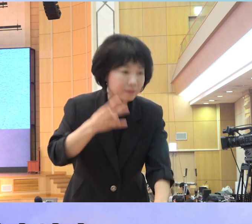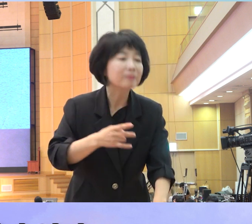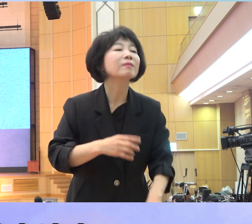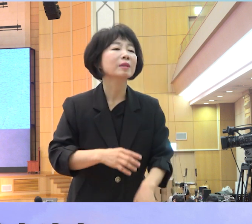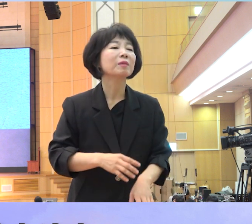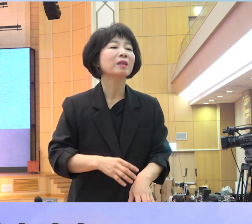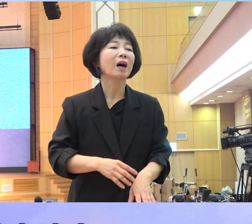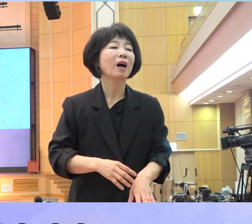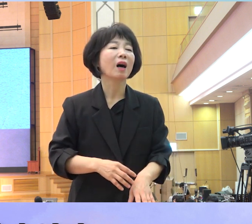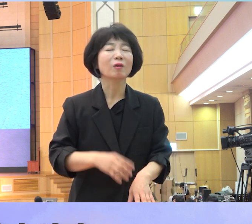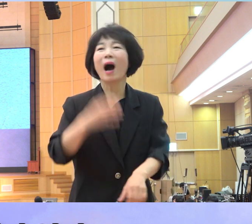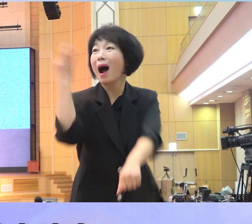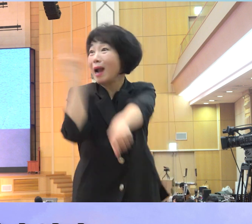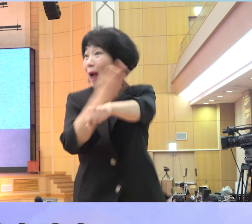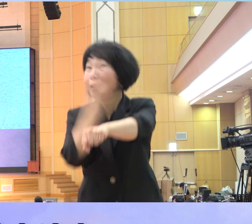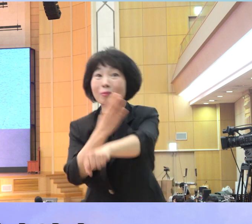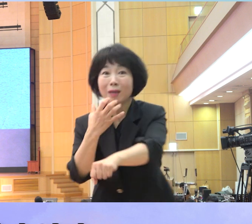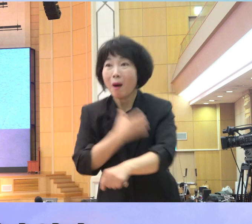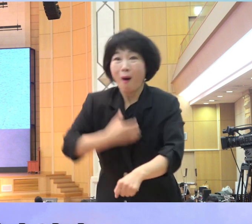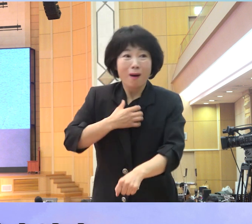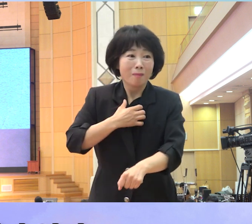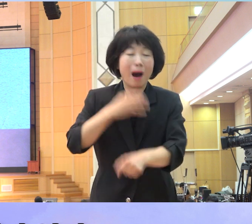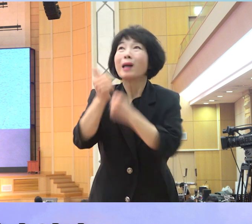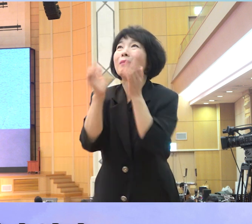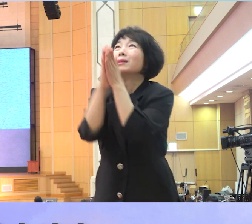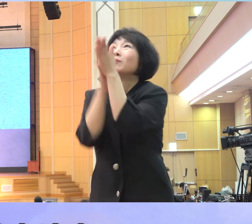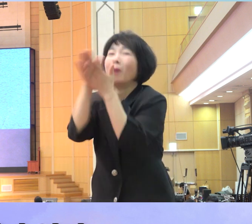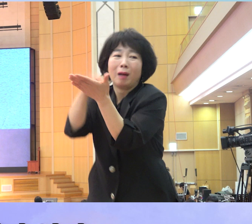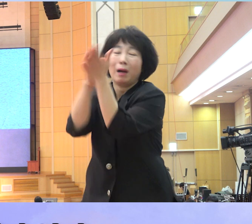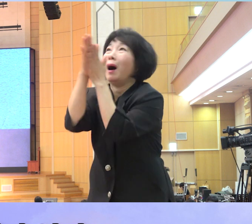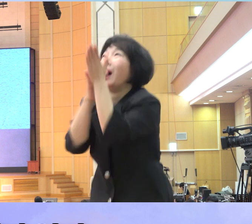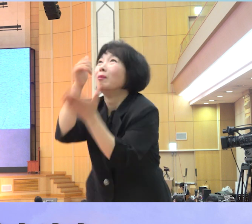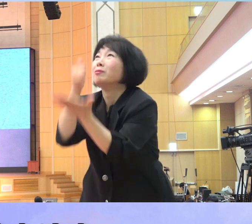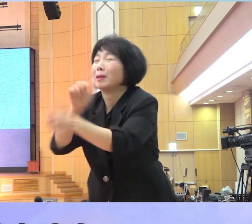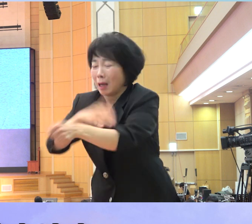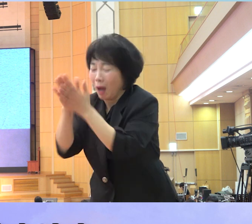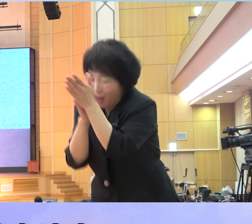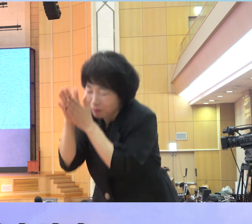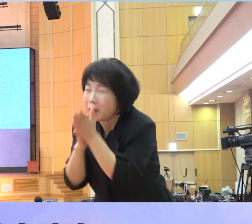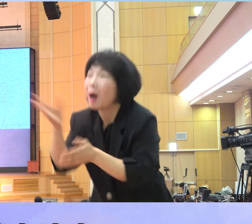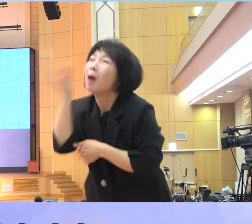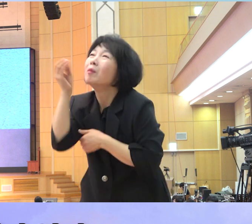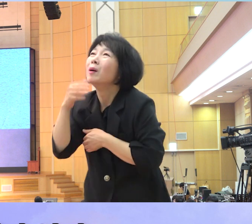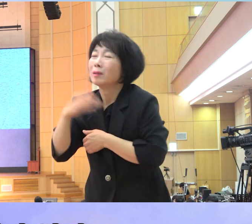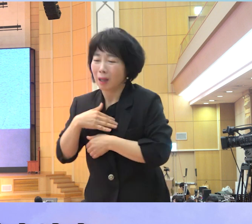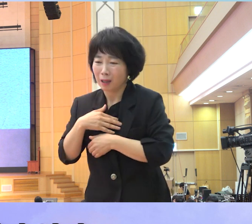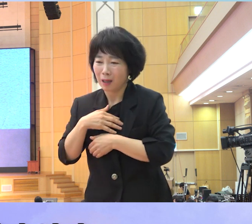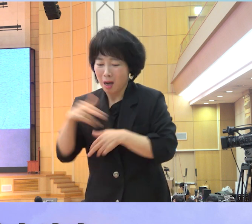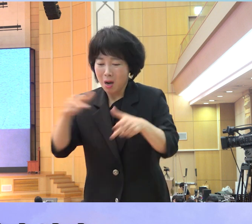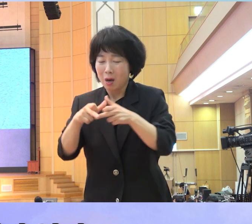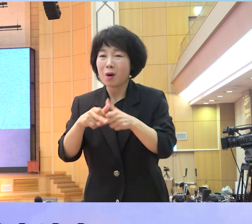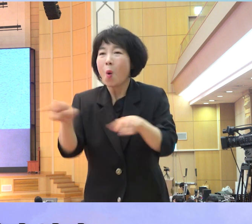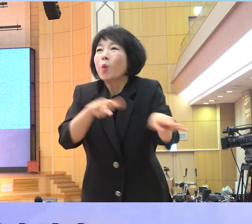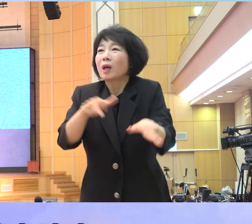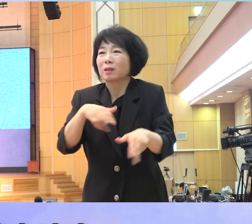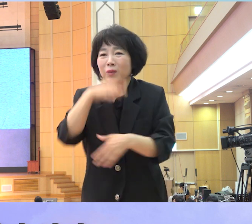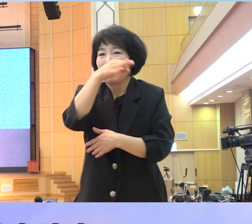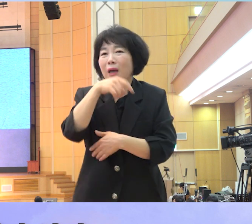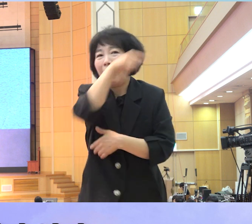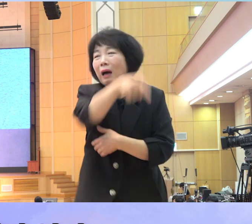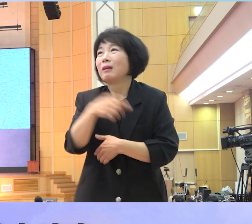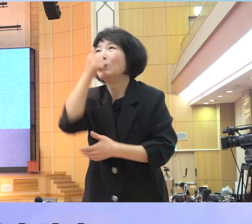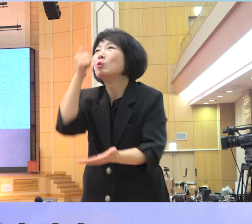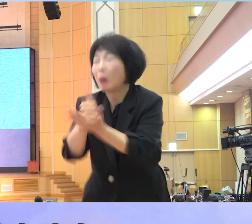제가요 못 참고 기도했습니다. 하나님 잘못했습니다. 제가 회개도 했어요. 제 오락실 간 이 죄인을